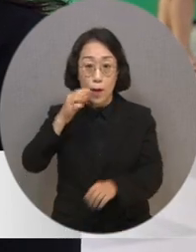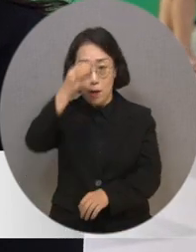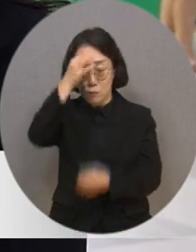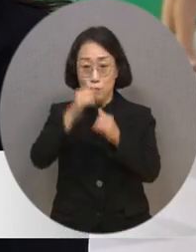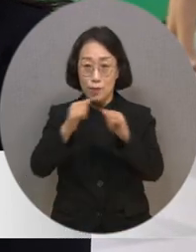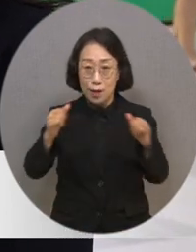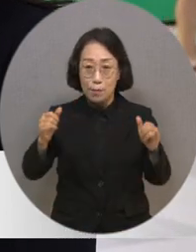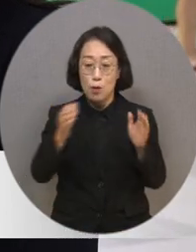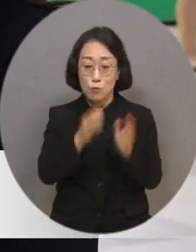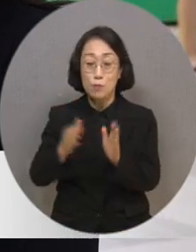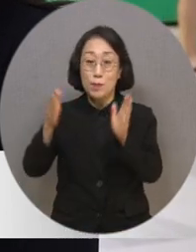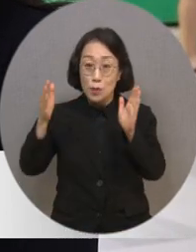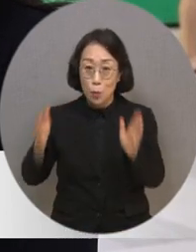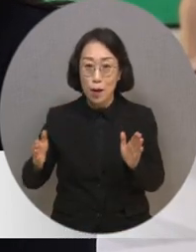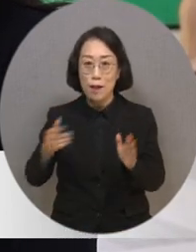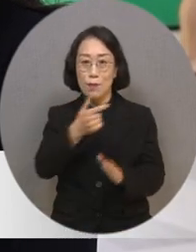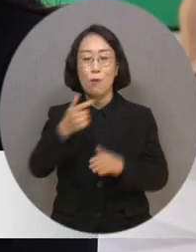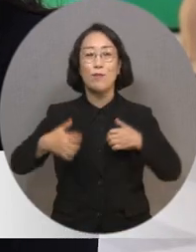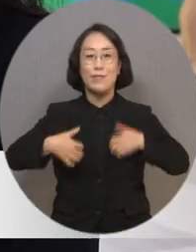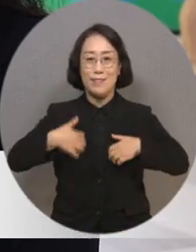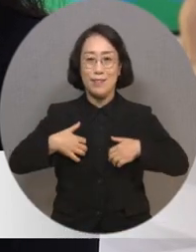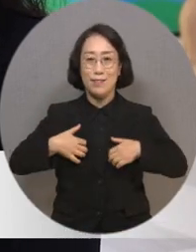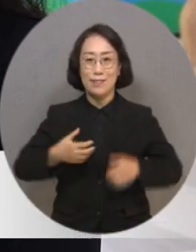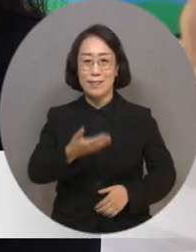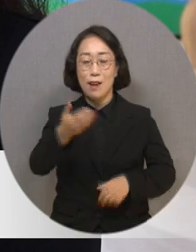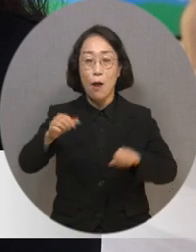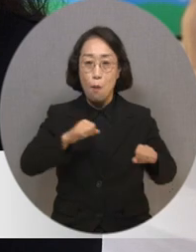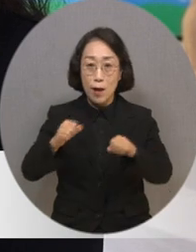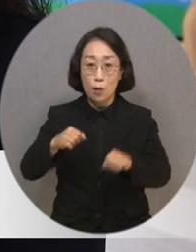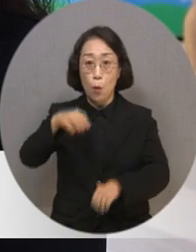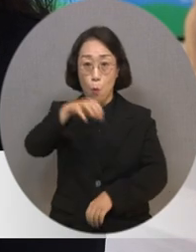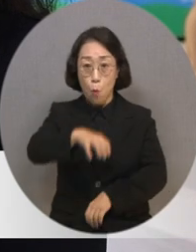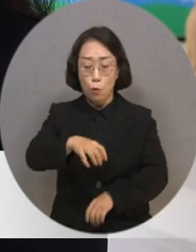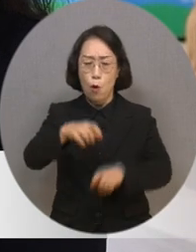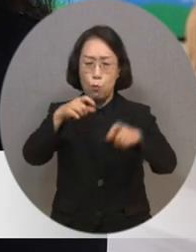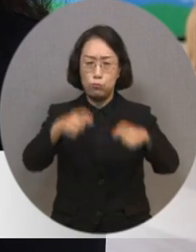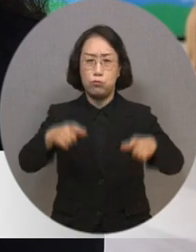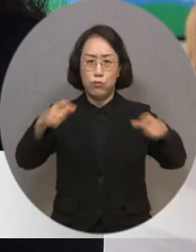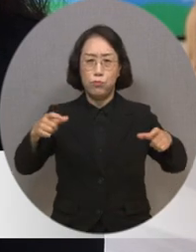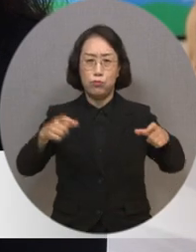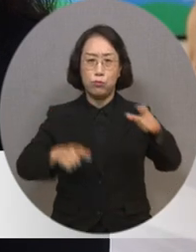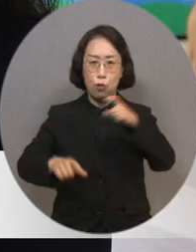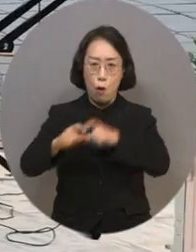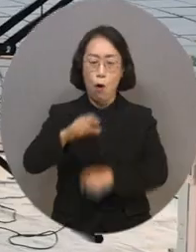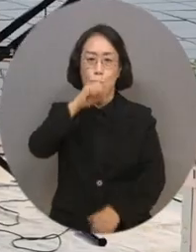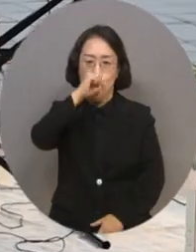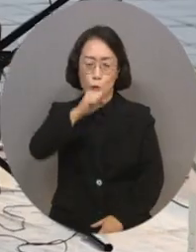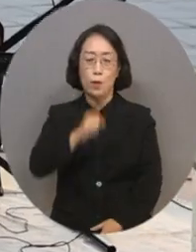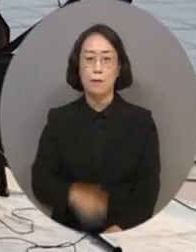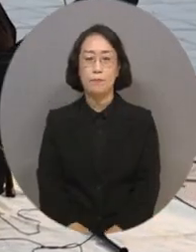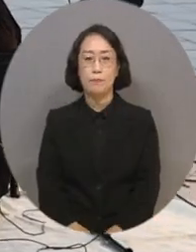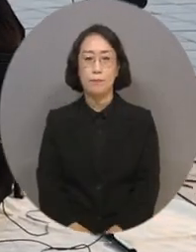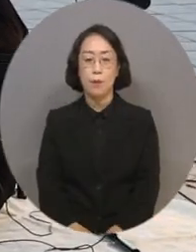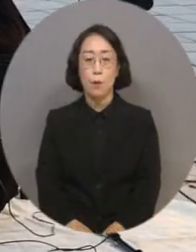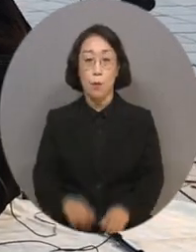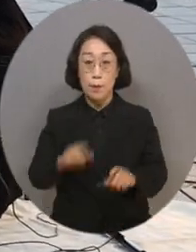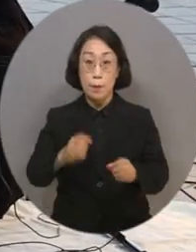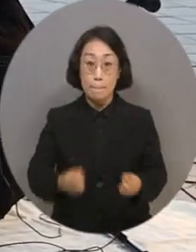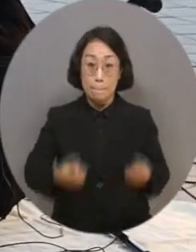내내 너무 즐겁고 행복했습니다. 예술인들의 활동 공간이 더 확대되었으면 좋겠습니다. 이번